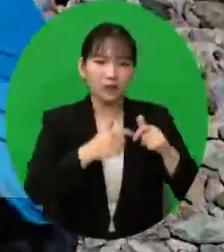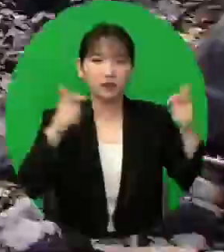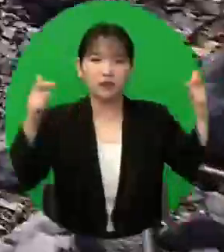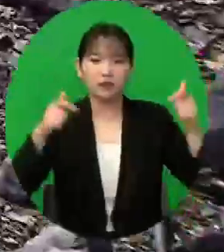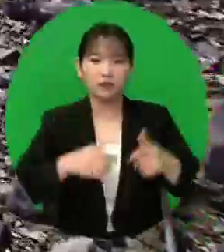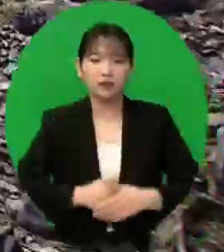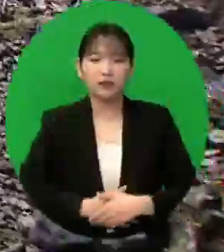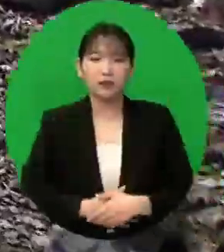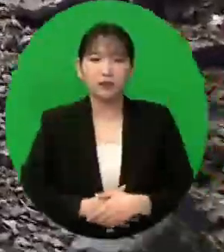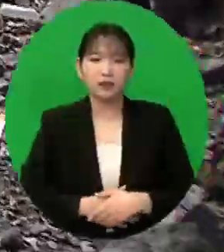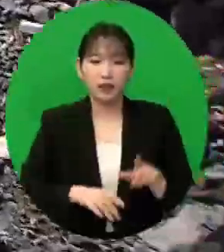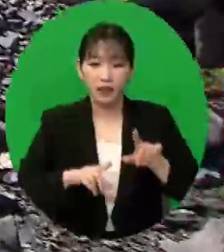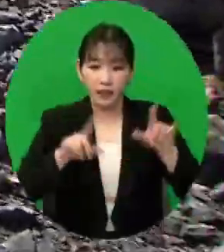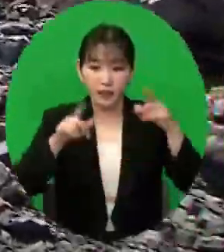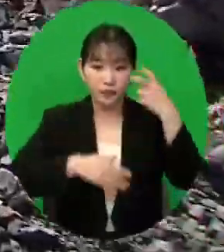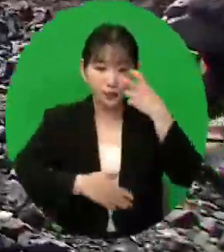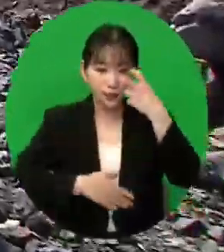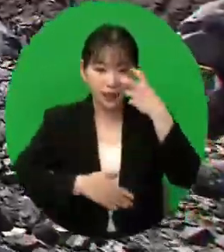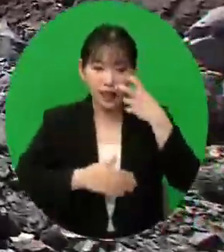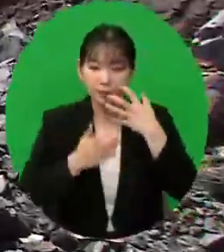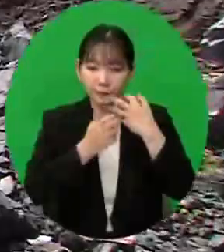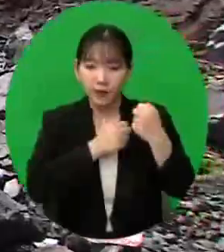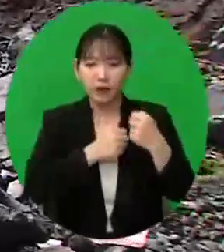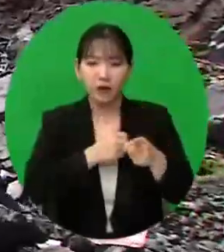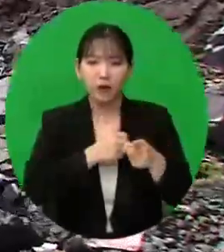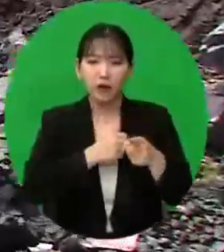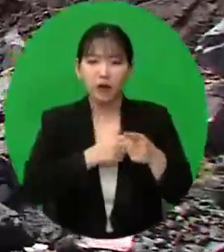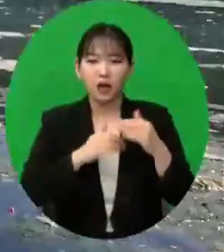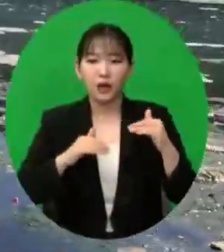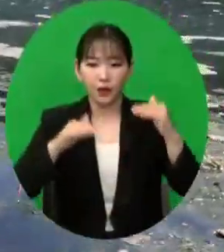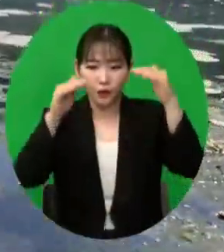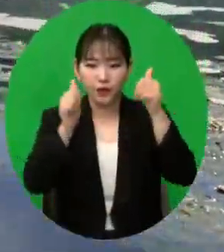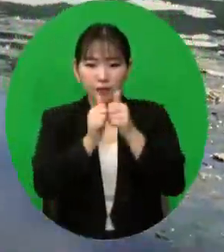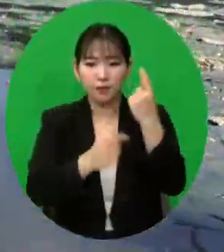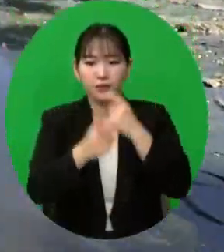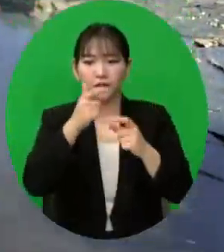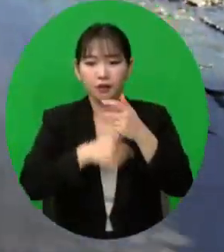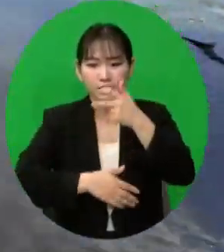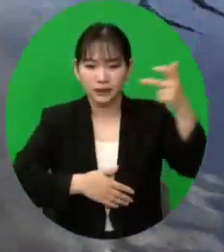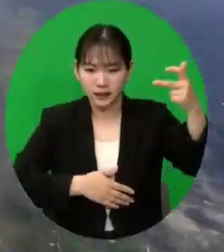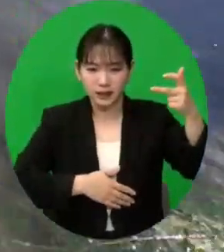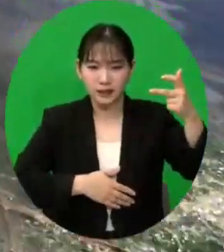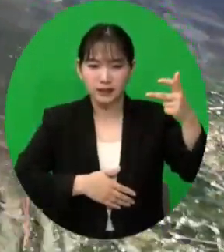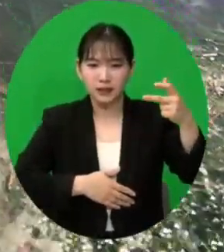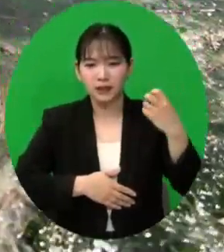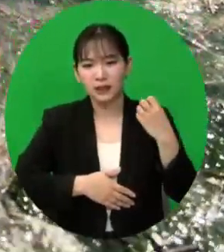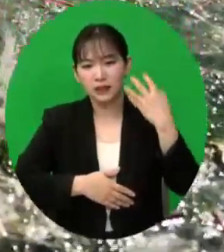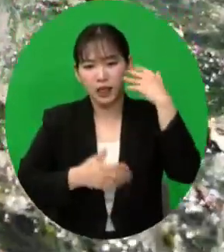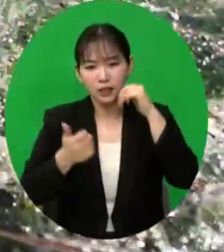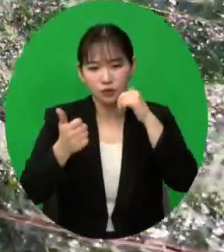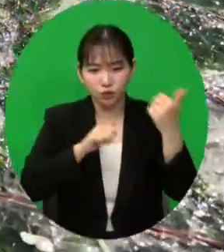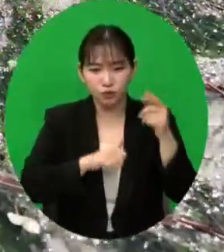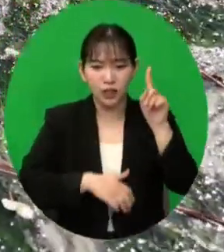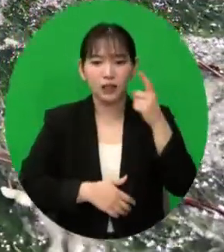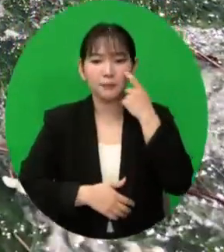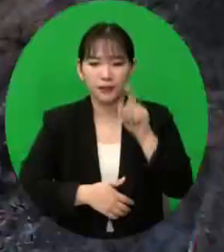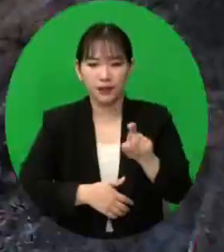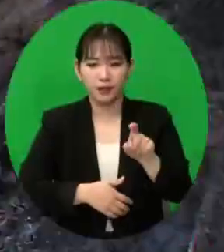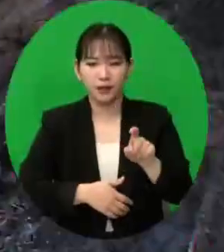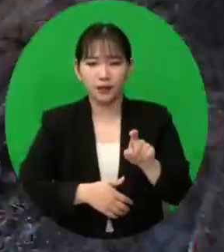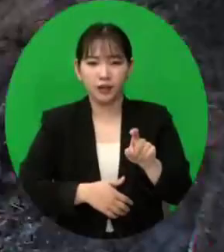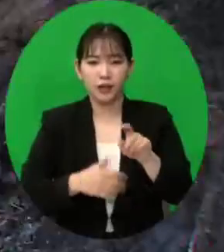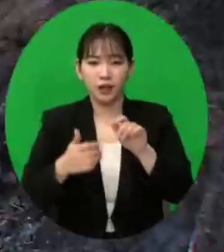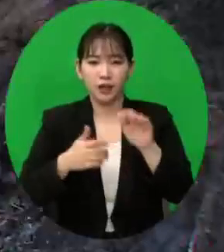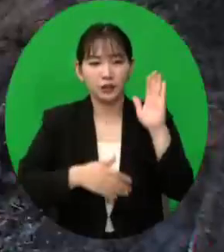늘었습니다 이날도 수색을 시작하자마자 성인 남성보다 큰 상괭이 사채 한 마리를 발견했습니다